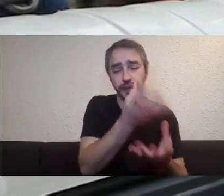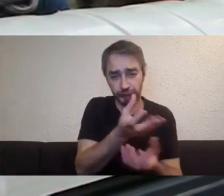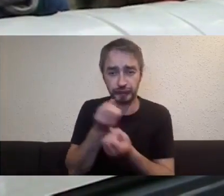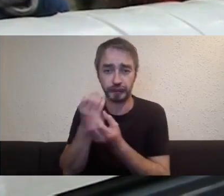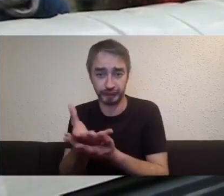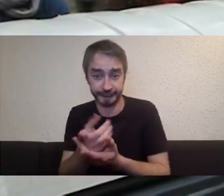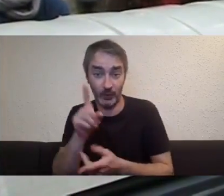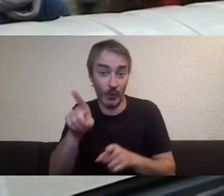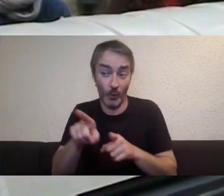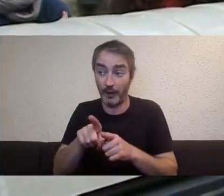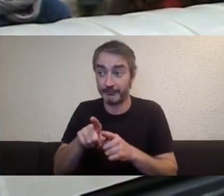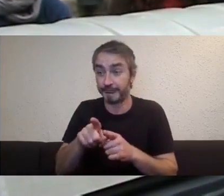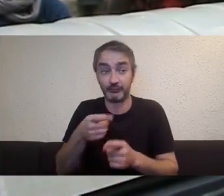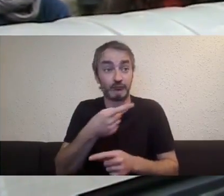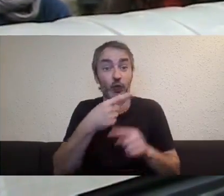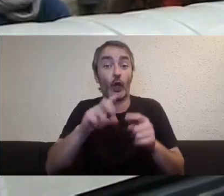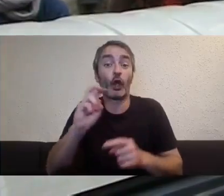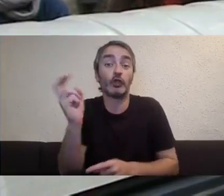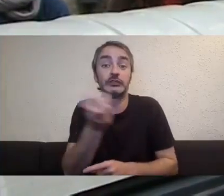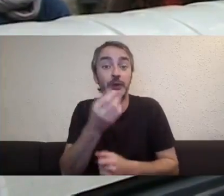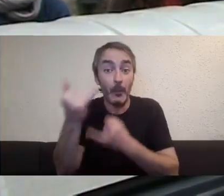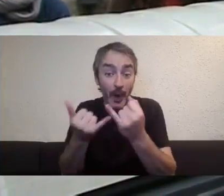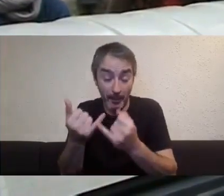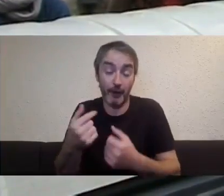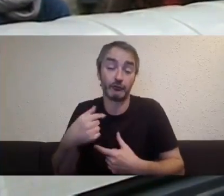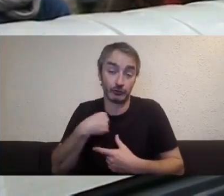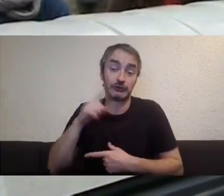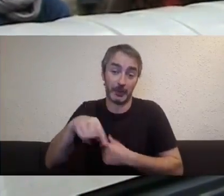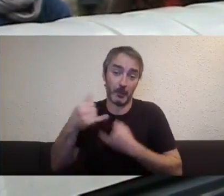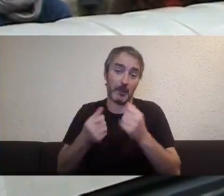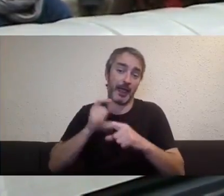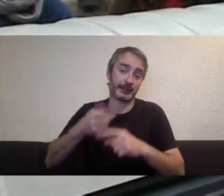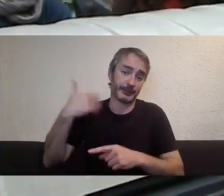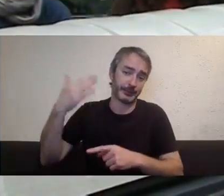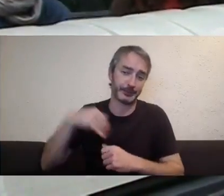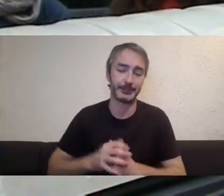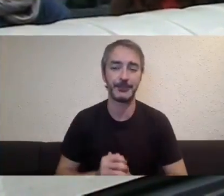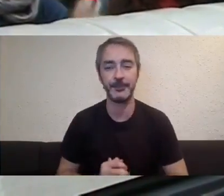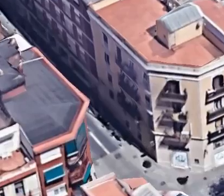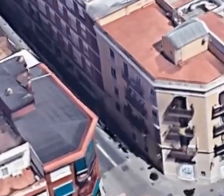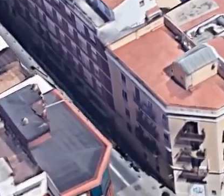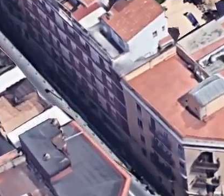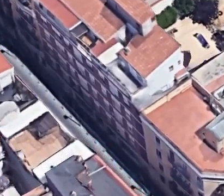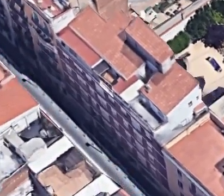i violes, que igual que hi ha problemes, com pot haver-hi una illa, doncs també hi ha problemes d'aquest estil.